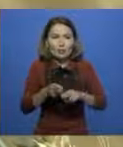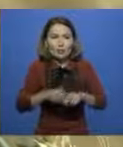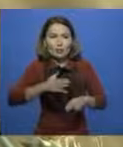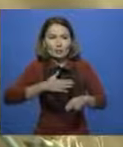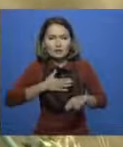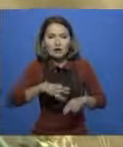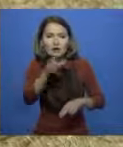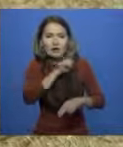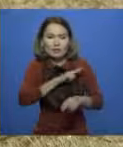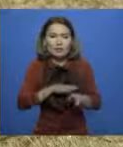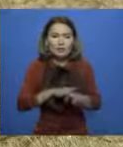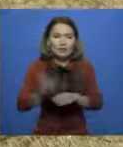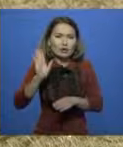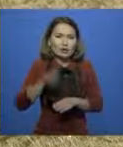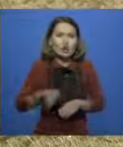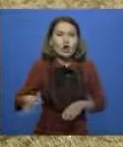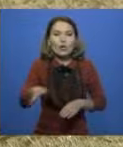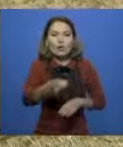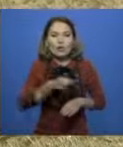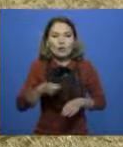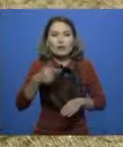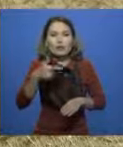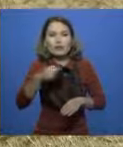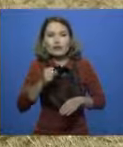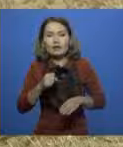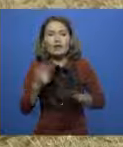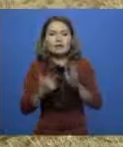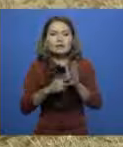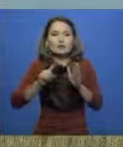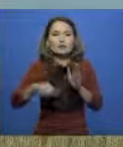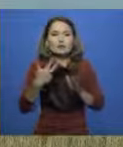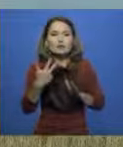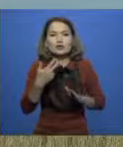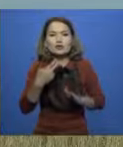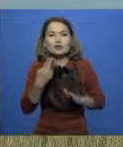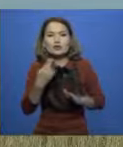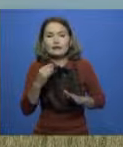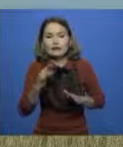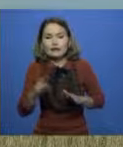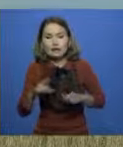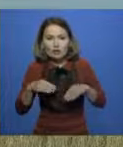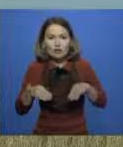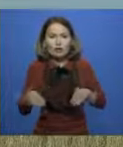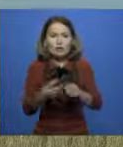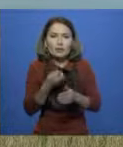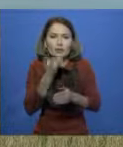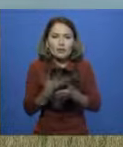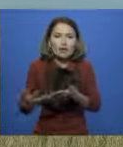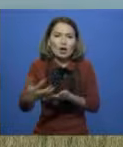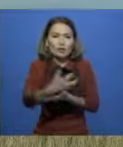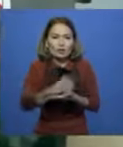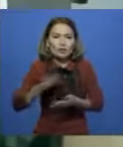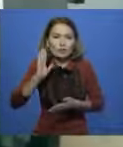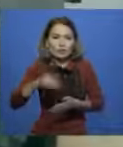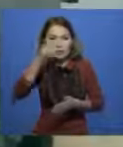мамандар. Әзірге облыс бойынша гектар берекелігі 8,3 центнерден айналуда. Кей алқаптар 50 центнерге дейін